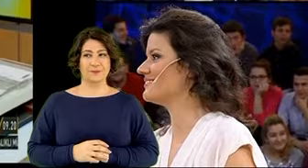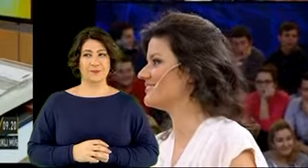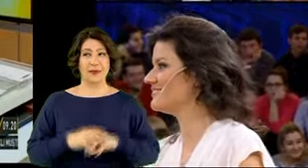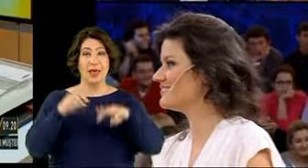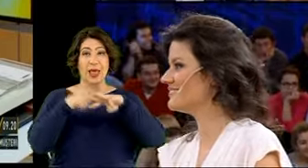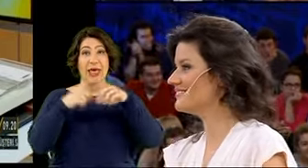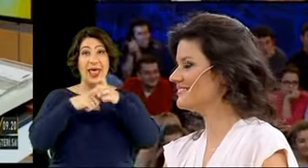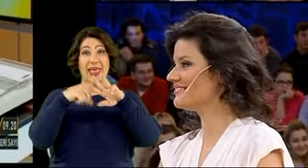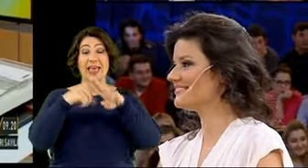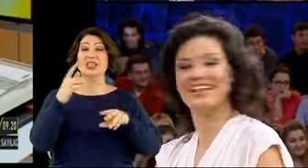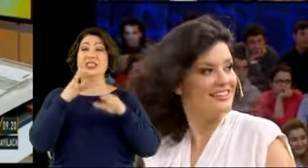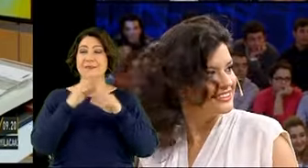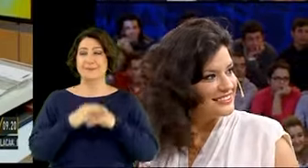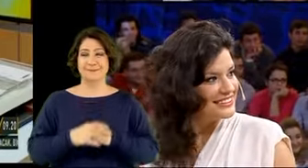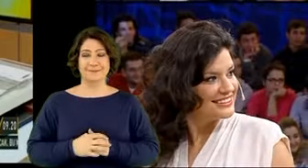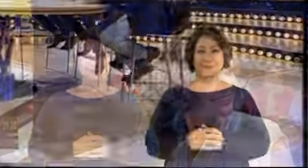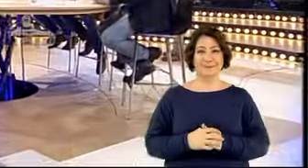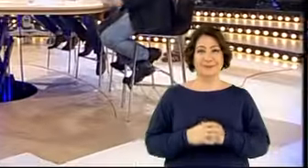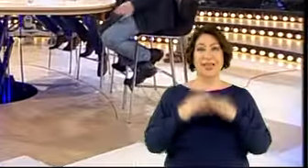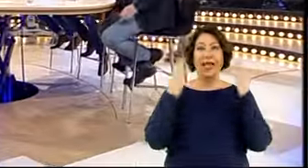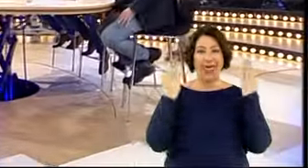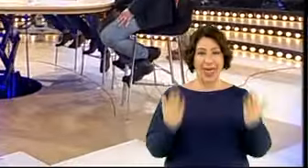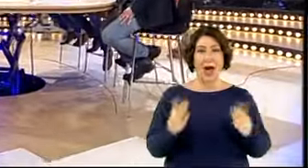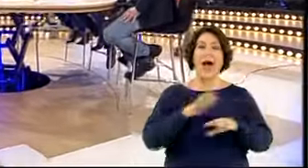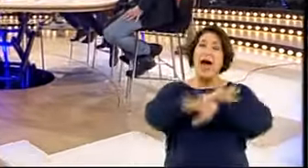Ege, Şengönül, bu devirde herkes ben. Yahu